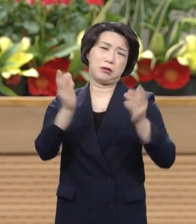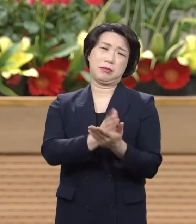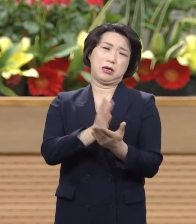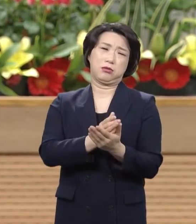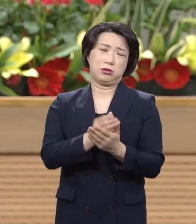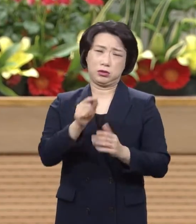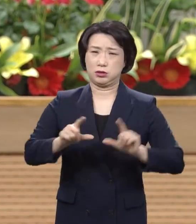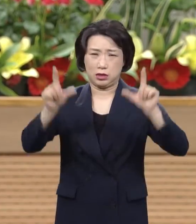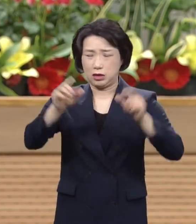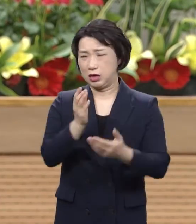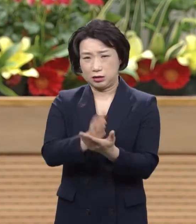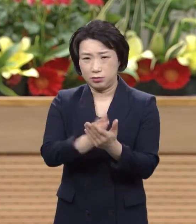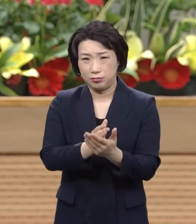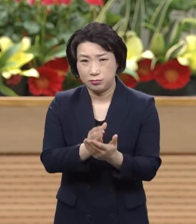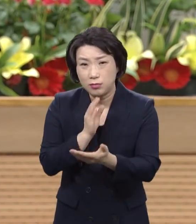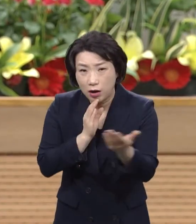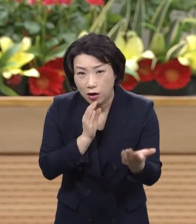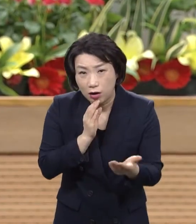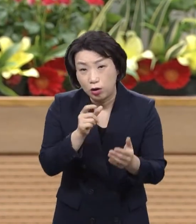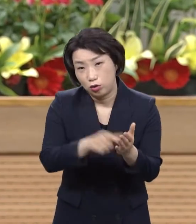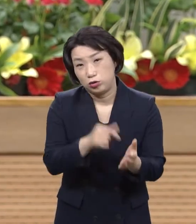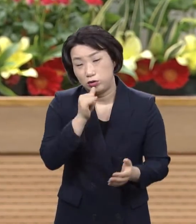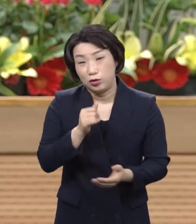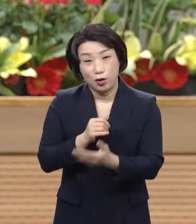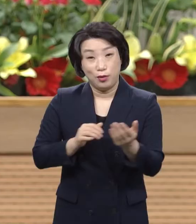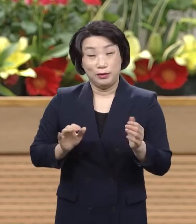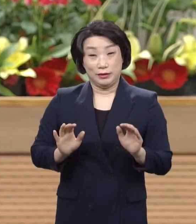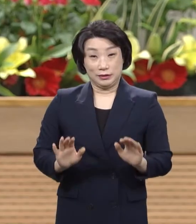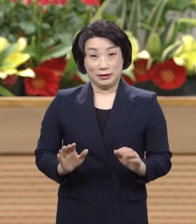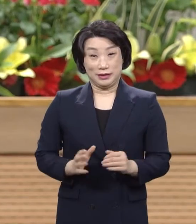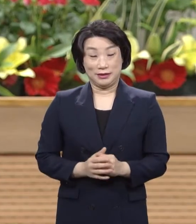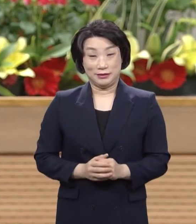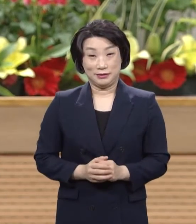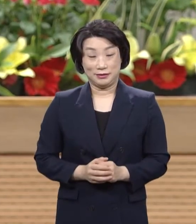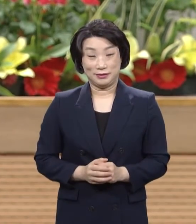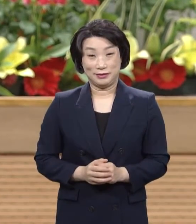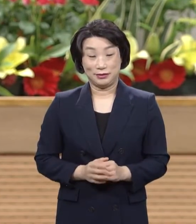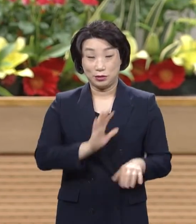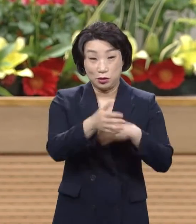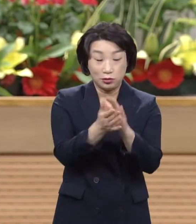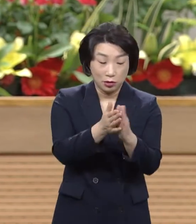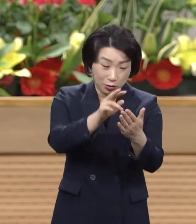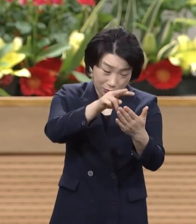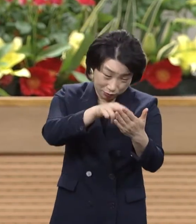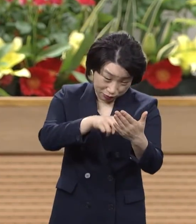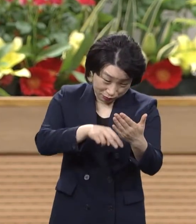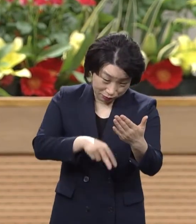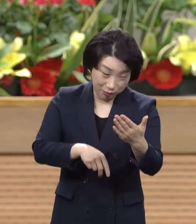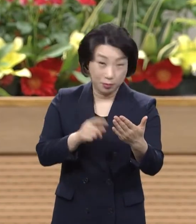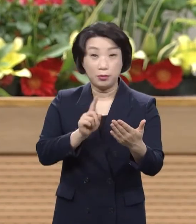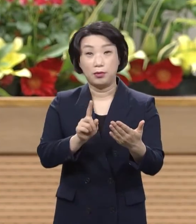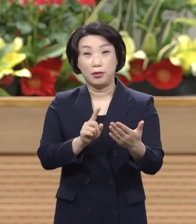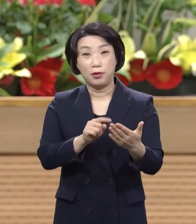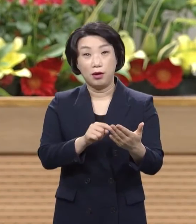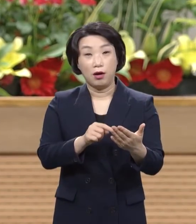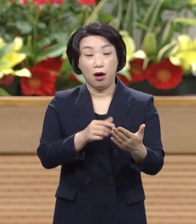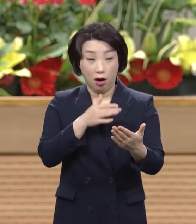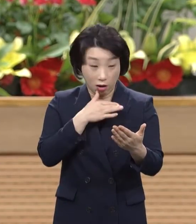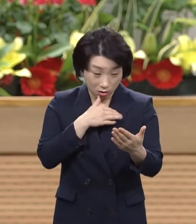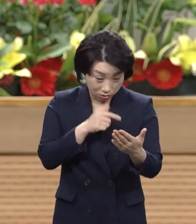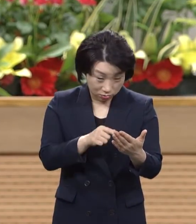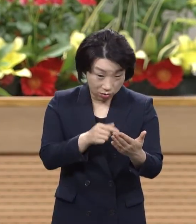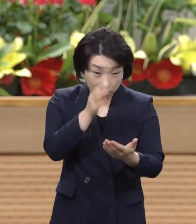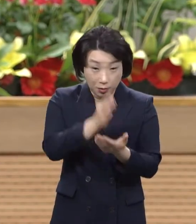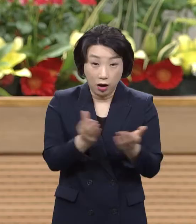안 된다. 예, 그 여러분 보세요. 성경을 쭉 보면 그렇게